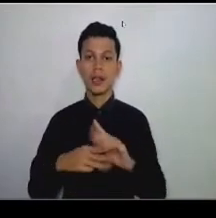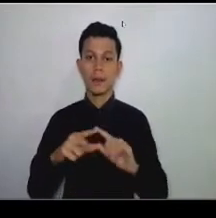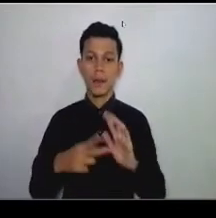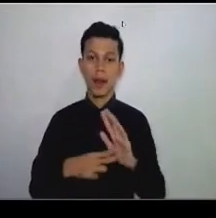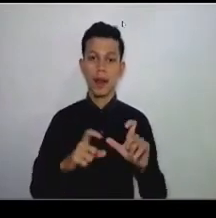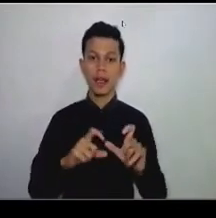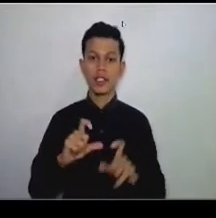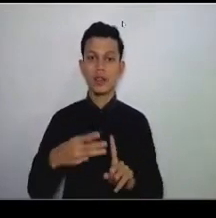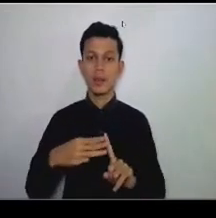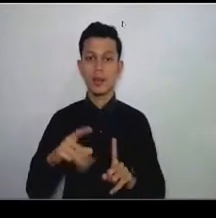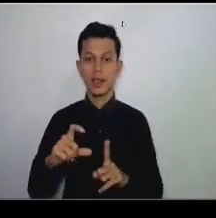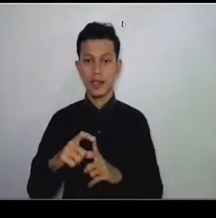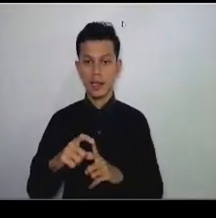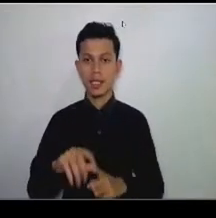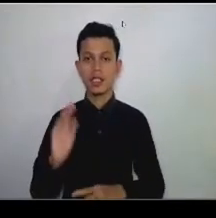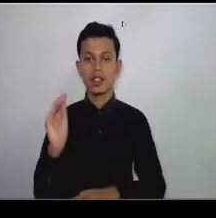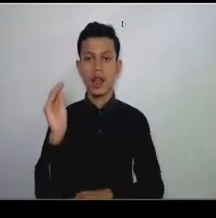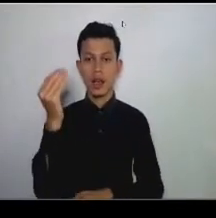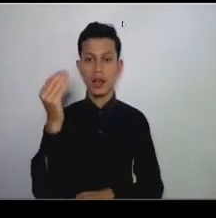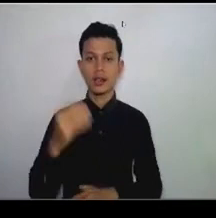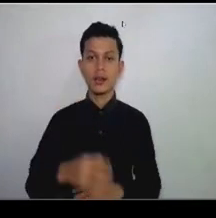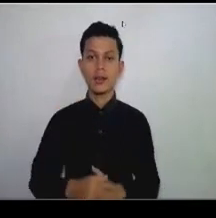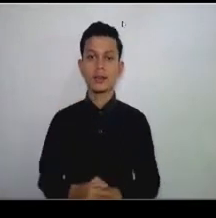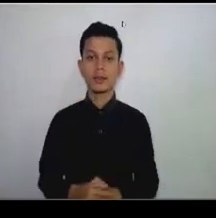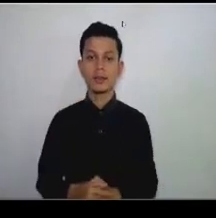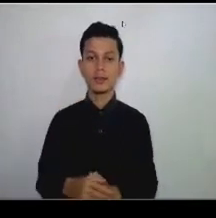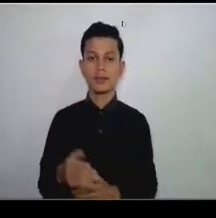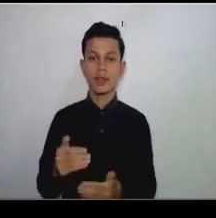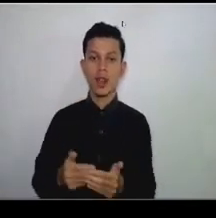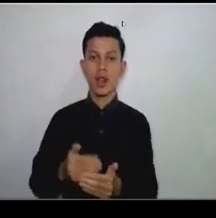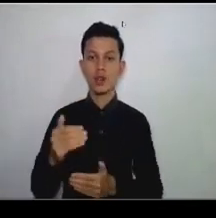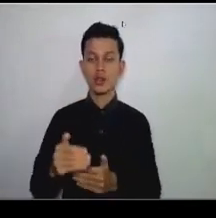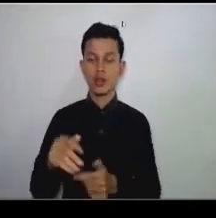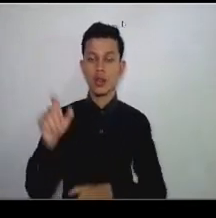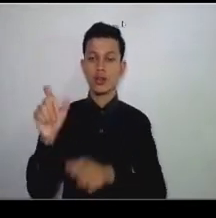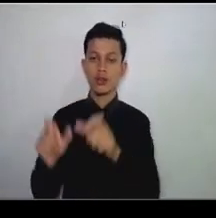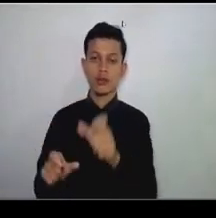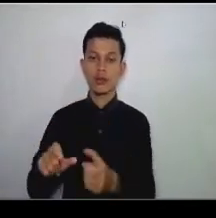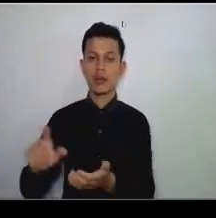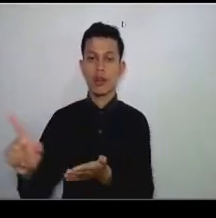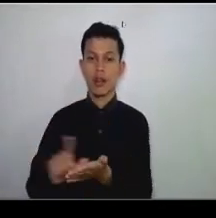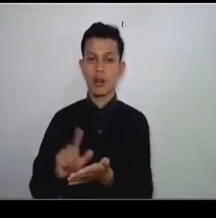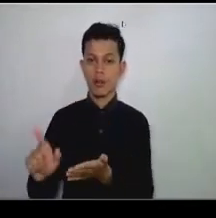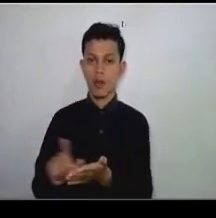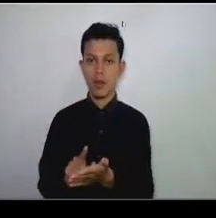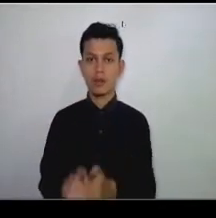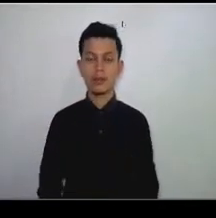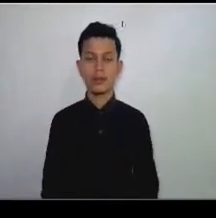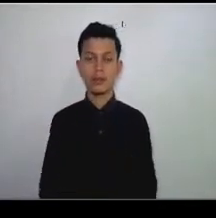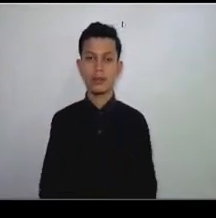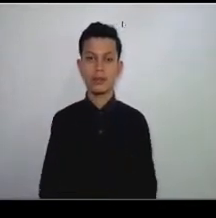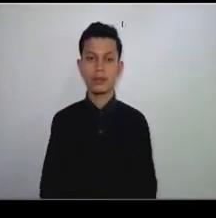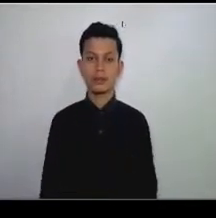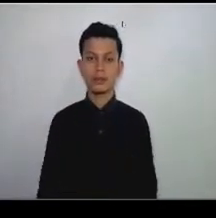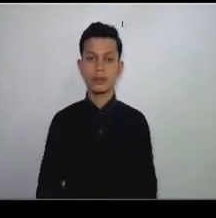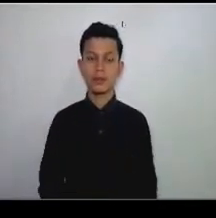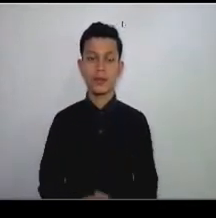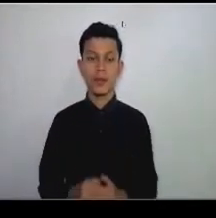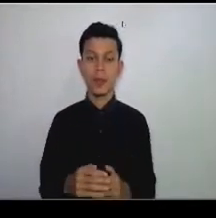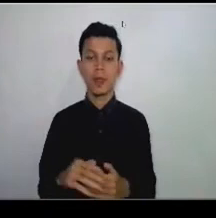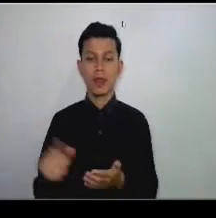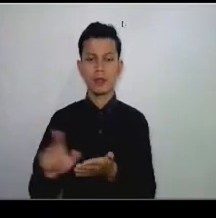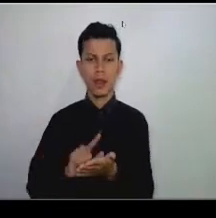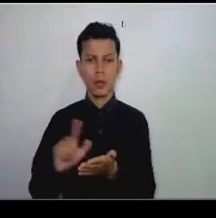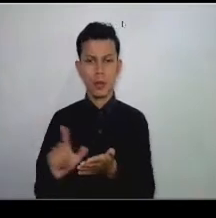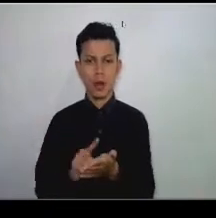district ID Jakarta Indonesia selanjutnya disebut para pelapor mengajukan laporan